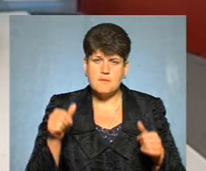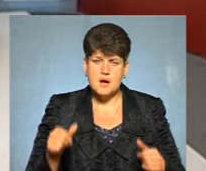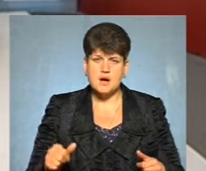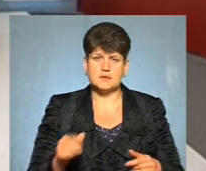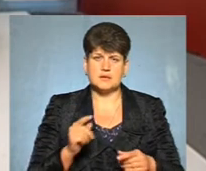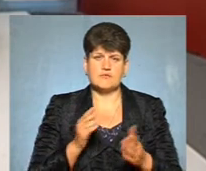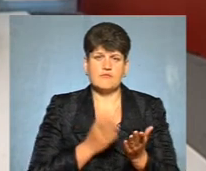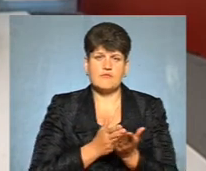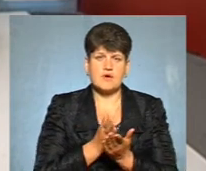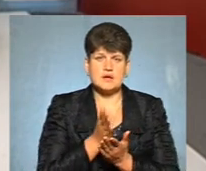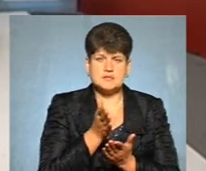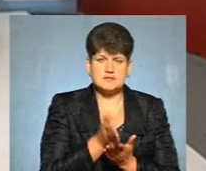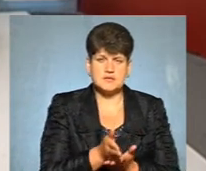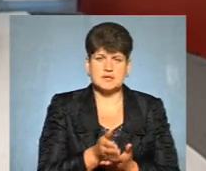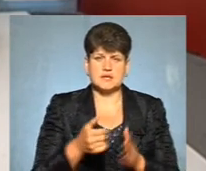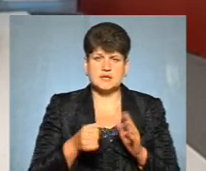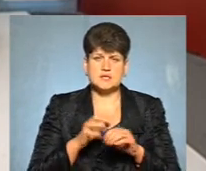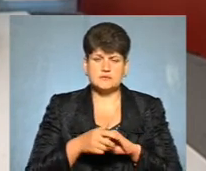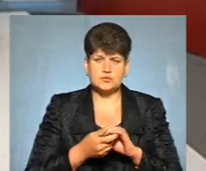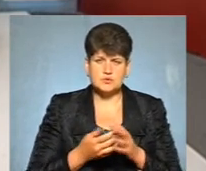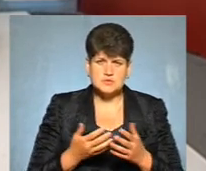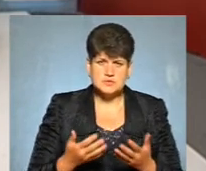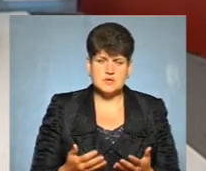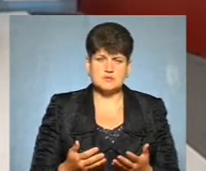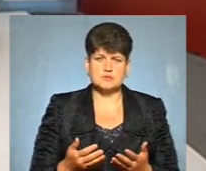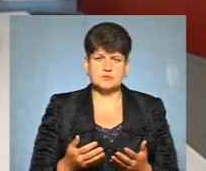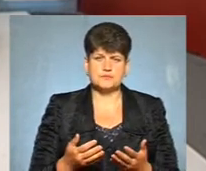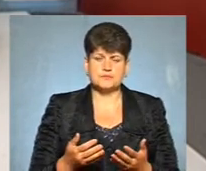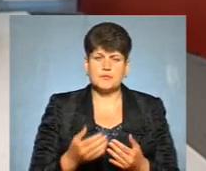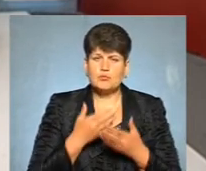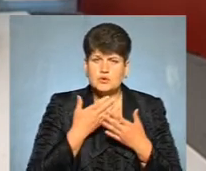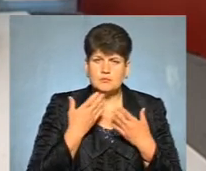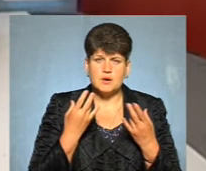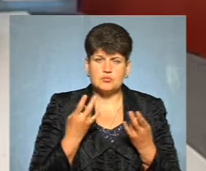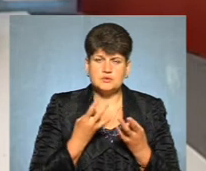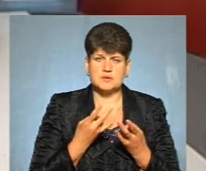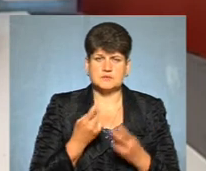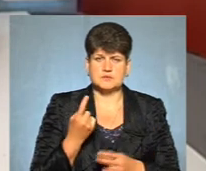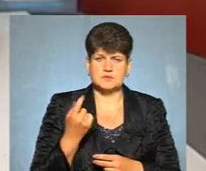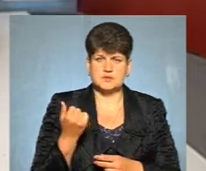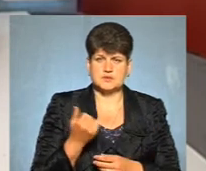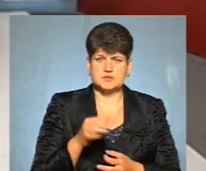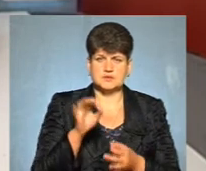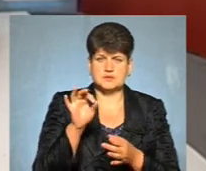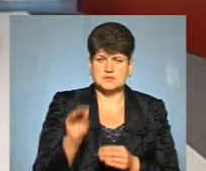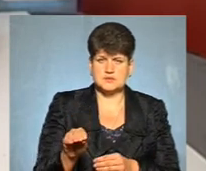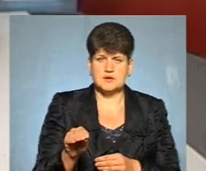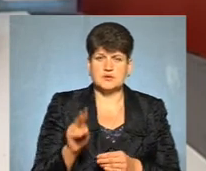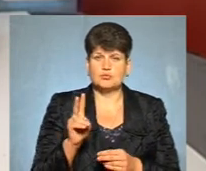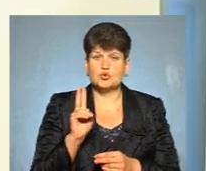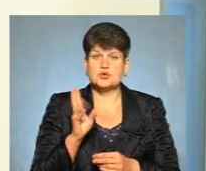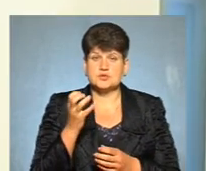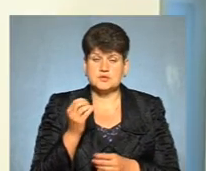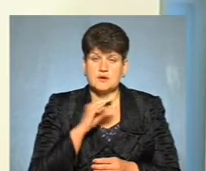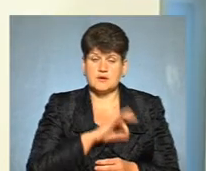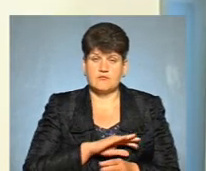вказівники і дезінфікуючі засоби, бо нема потреби їх за тиждень там ставити, бо ще хтось використає